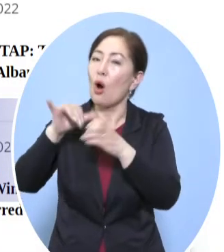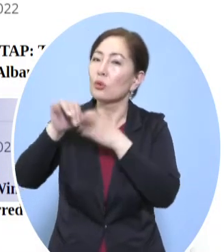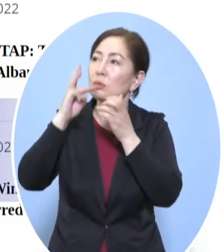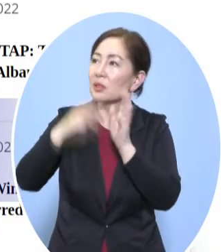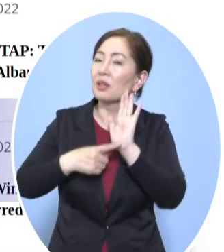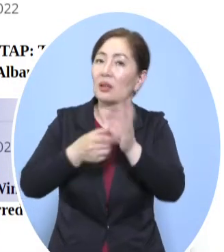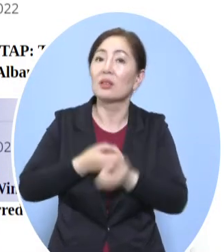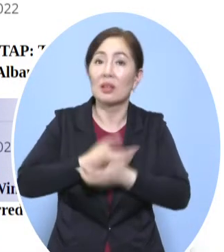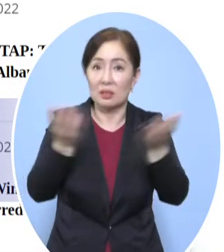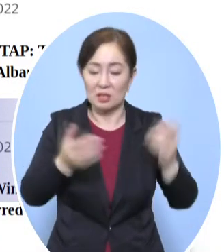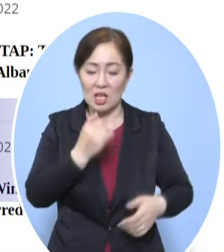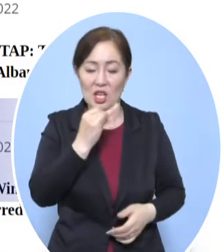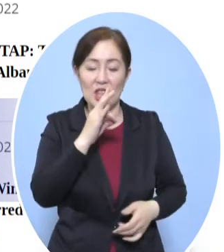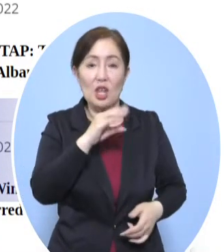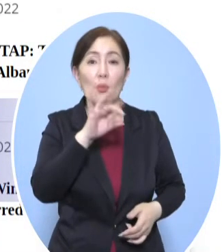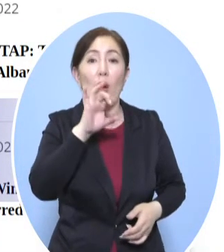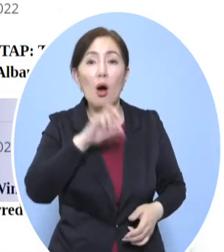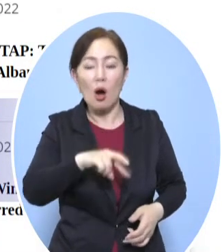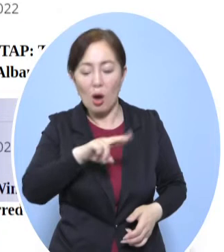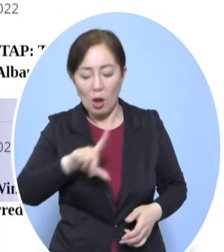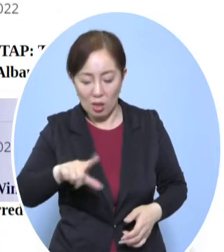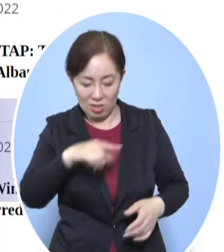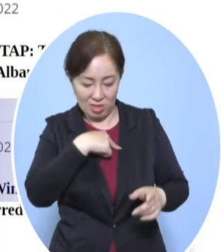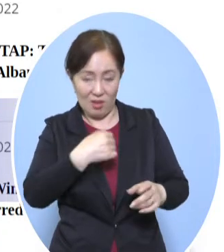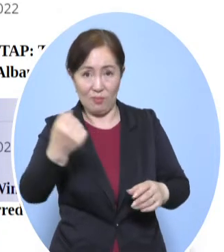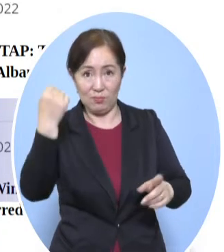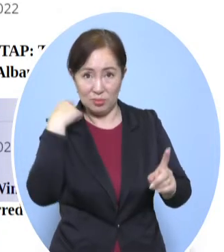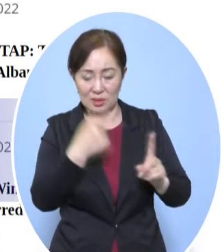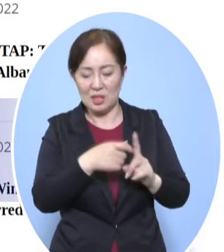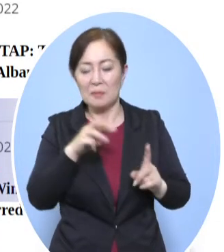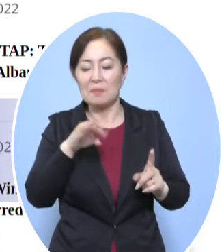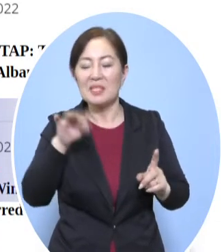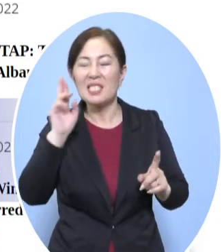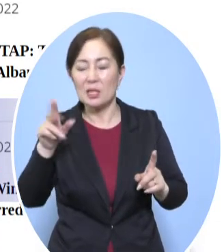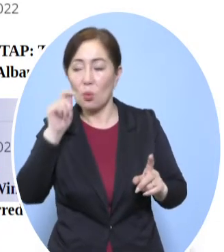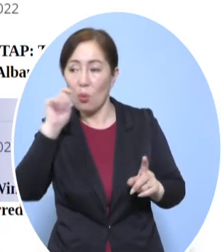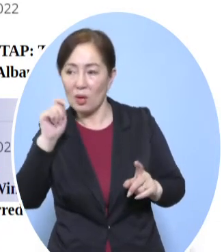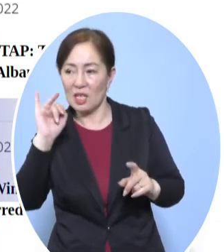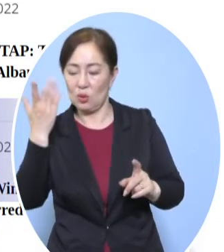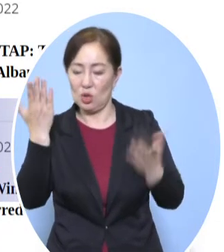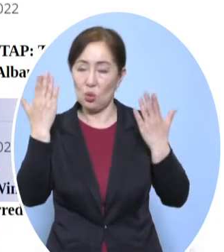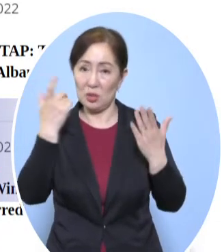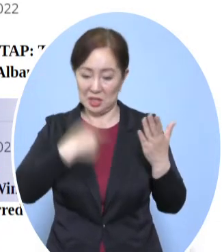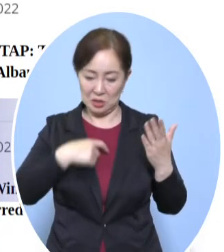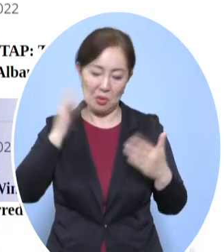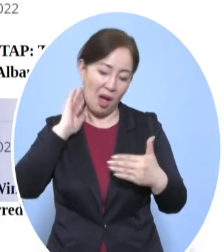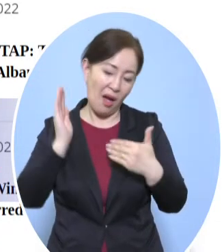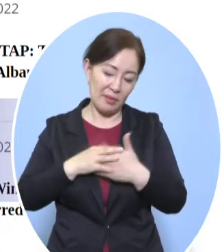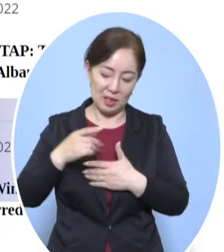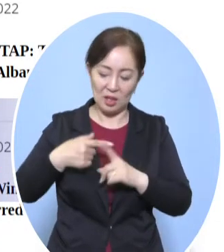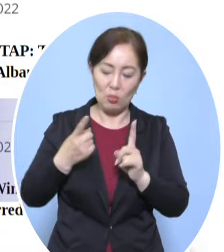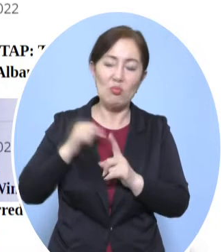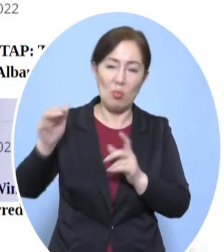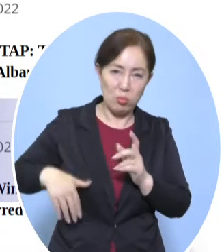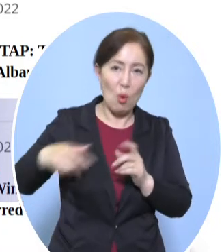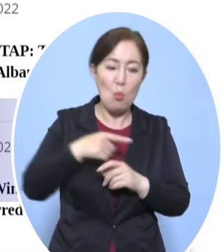олон улсын мэдээлэлд гаргажээ. Интерполын Кишинев дахь Товчооны тэргүүн Минскийн эрх баригчид Украины парламентын гишүүнийг авилах хэл